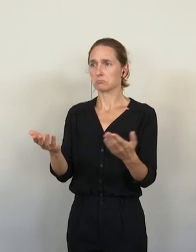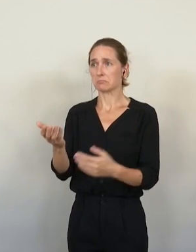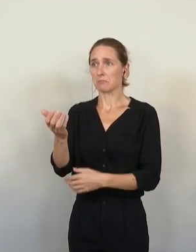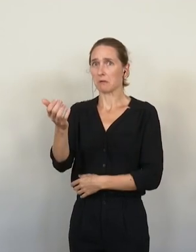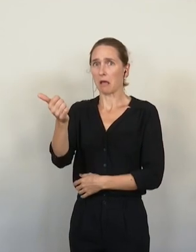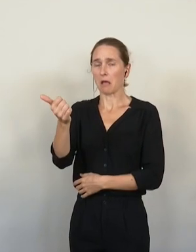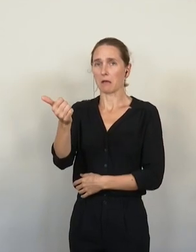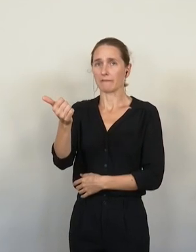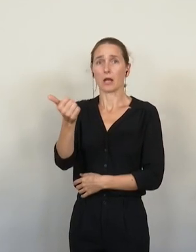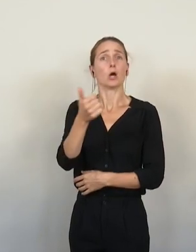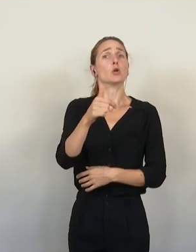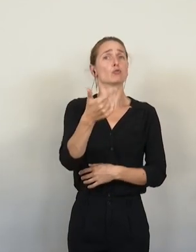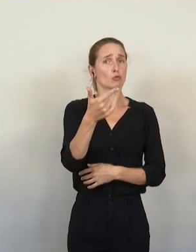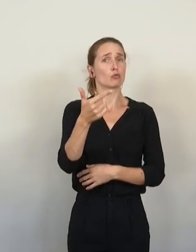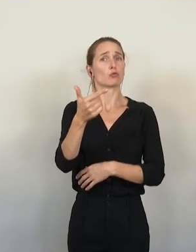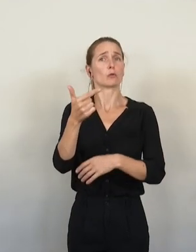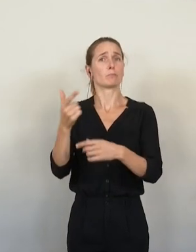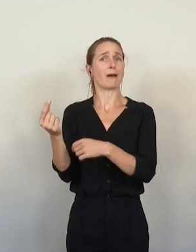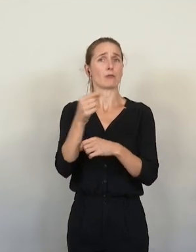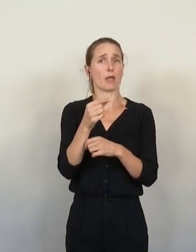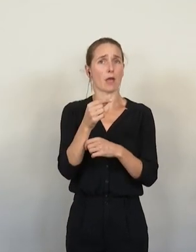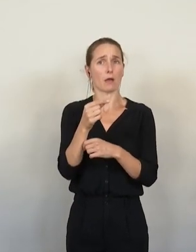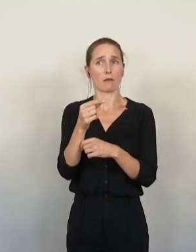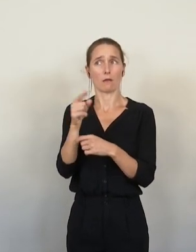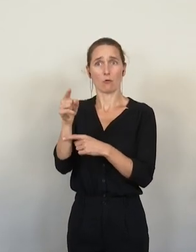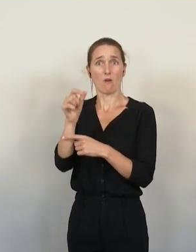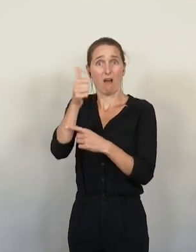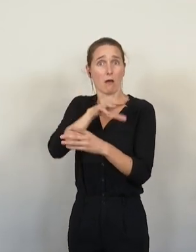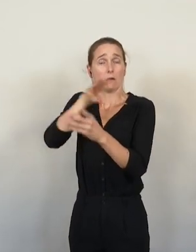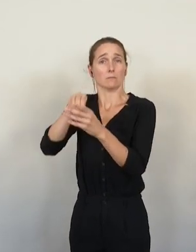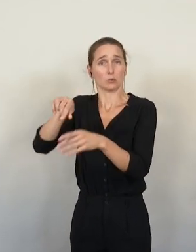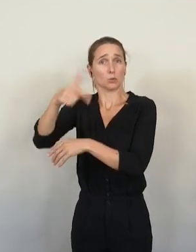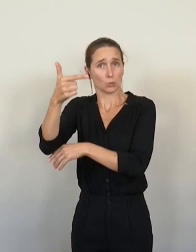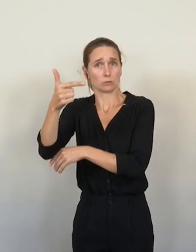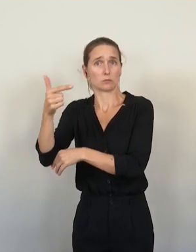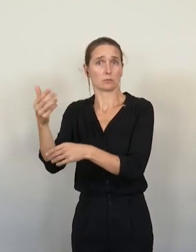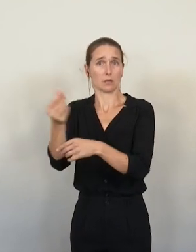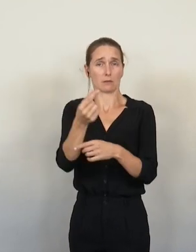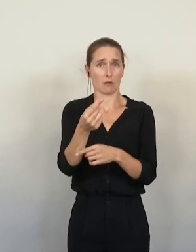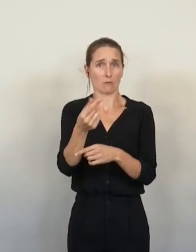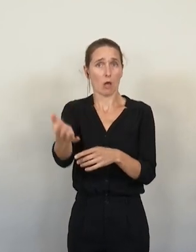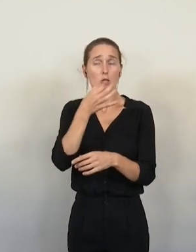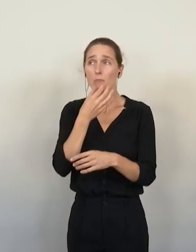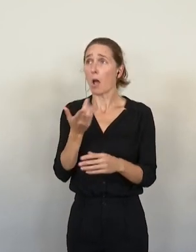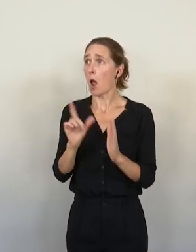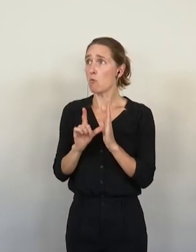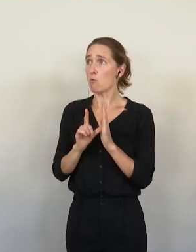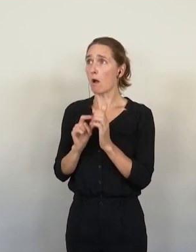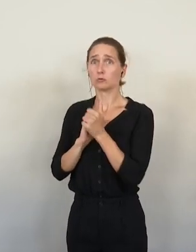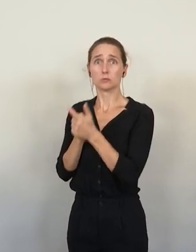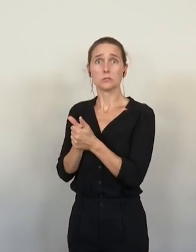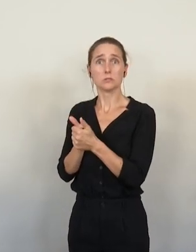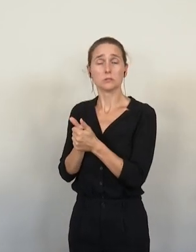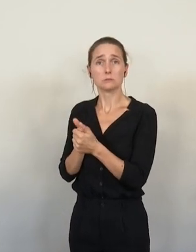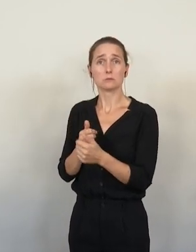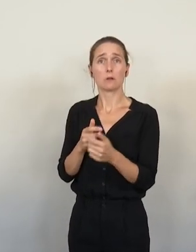les 12 partenaires et en fait vous nous dites quoi que vous ne faites qu'appliquer la loi égalime on est ravi de savoir que vous allez appliquer la loi